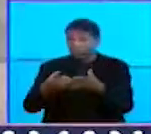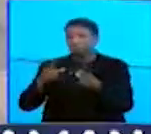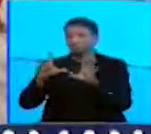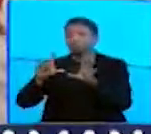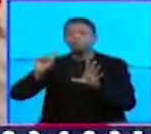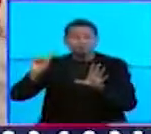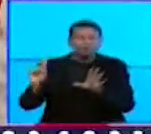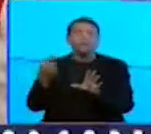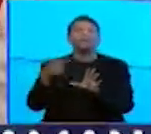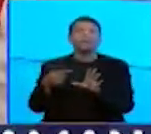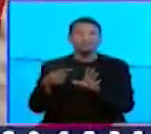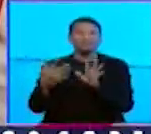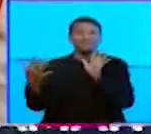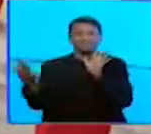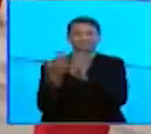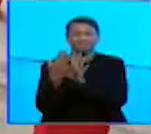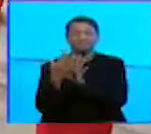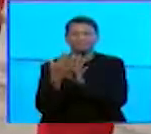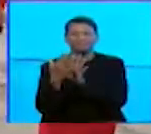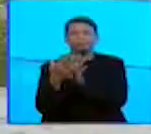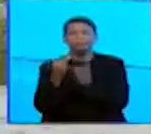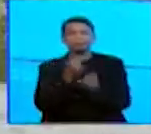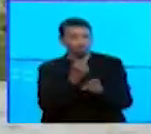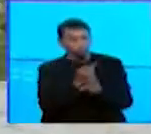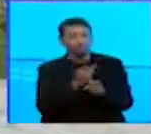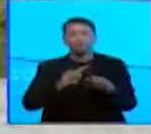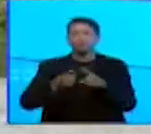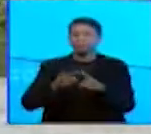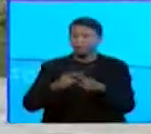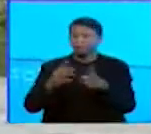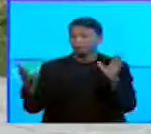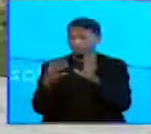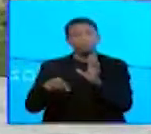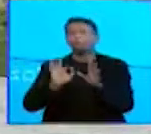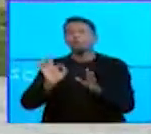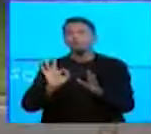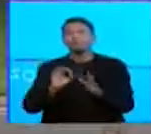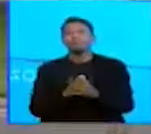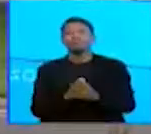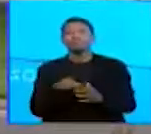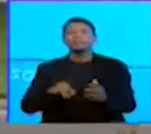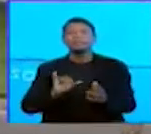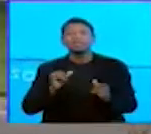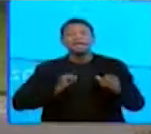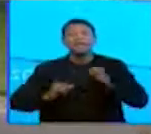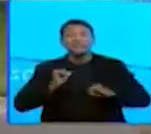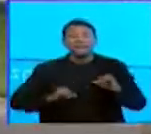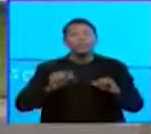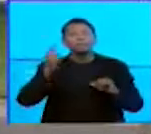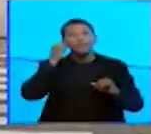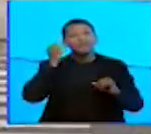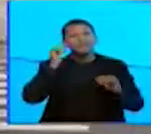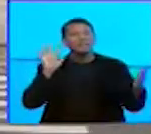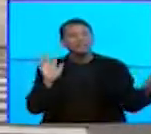bertemu langsung dengan guru dan teman-temannya. Meski di luar ruangan, pelaksanaan belajar tatap muka tetap memperhatikan protokol